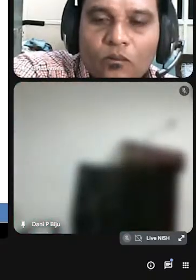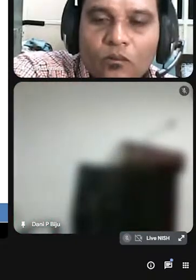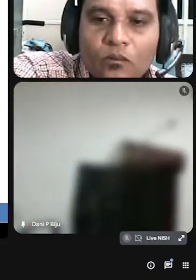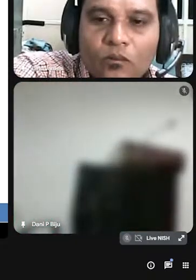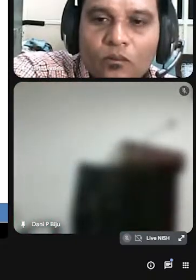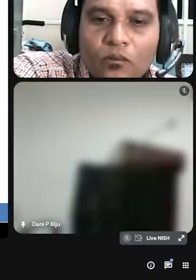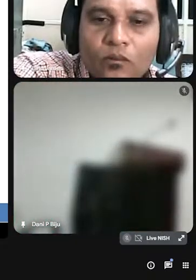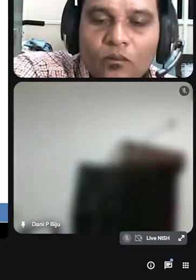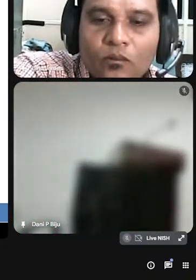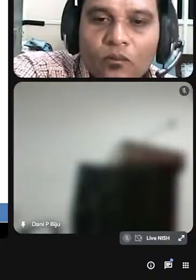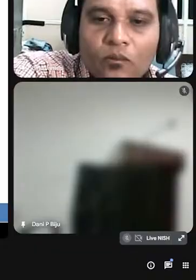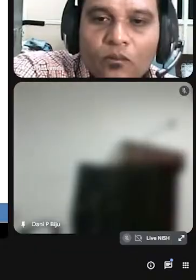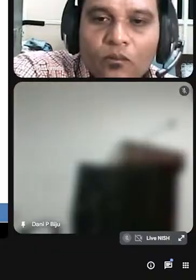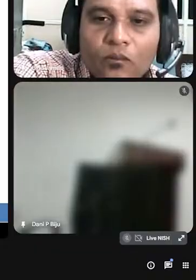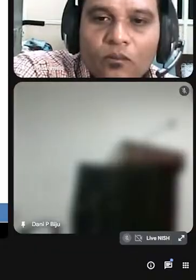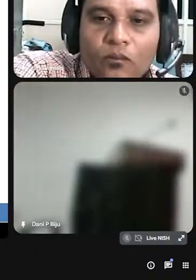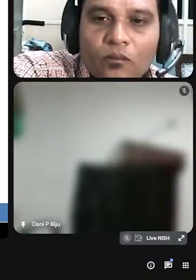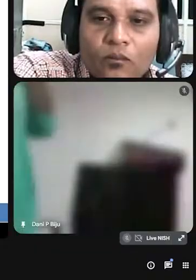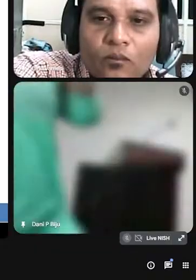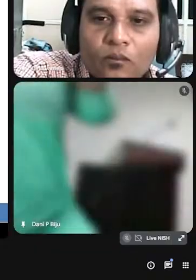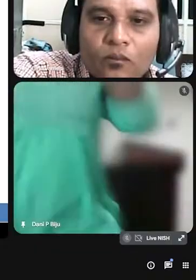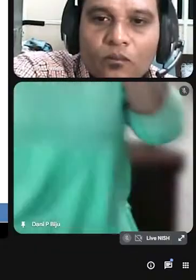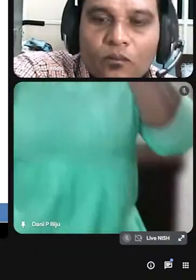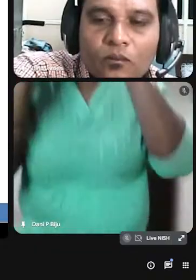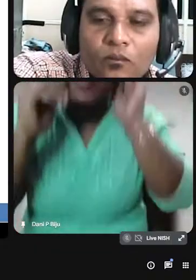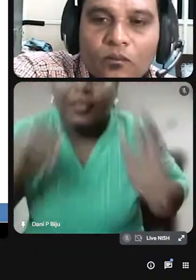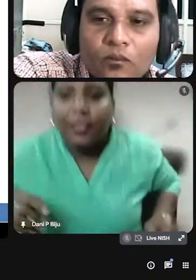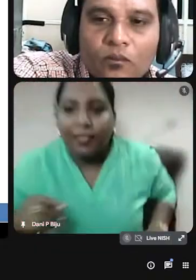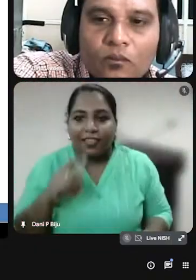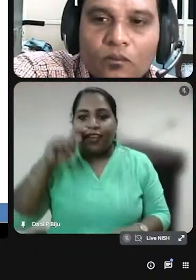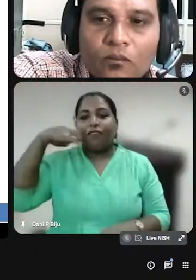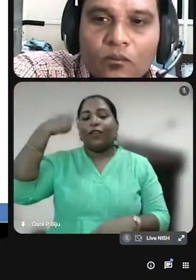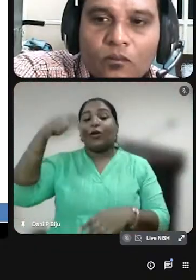സർ ഈ വീഡിയോ ഒന്ന് ഗ്രൂപ്പിൽ ഷെയർ ചെയ്യോ?